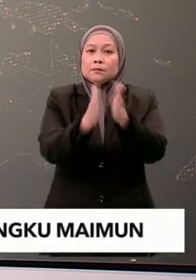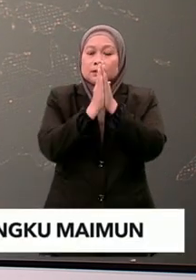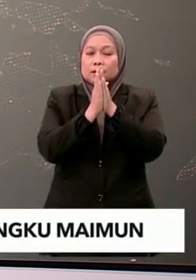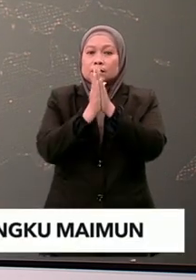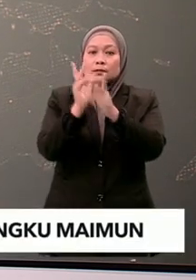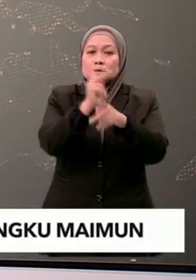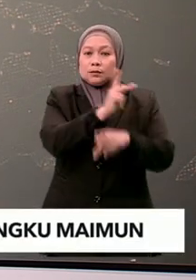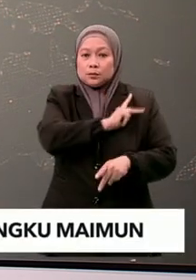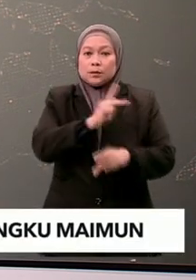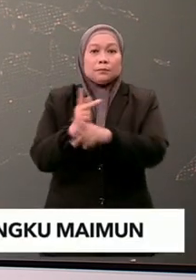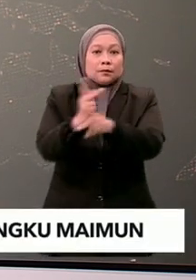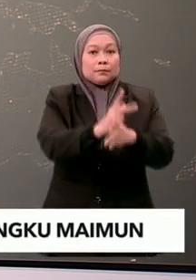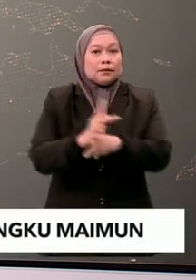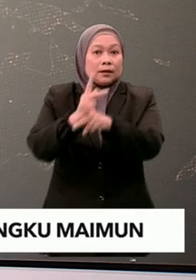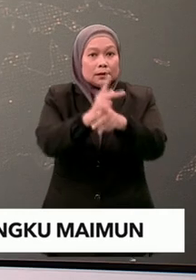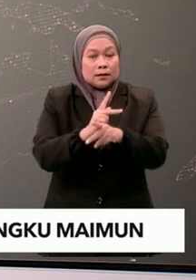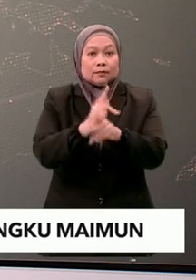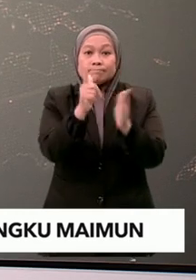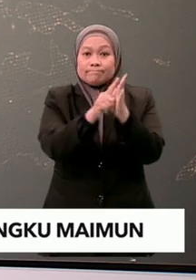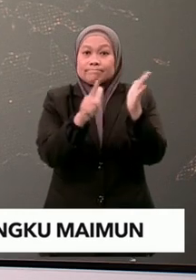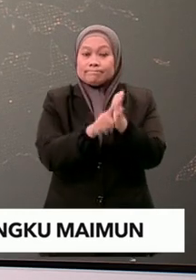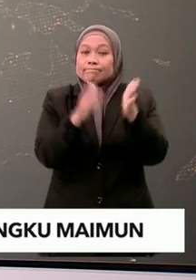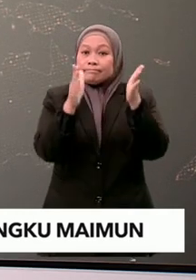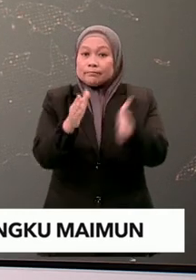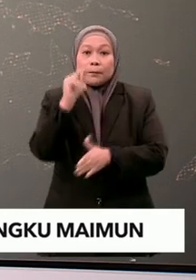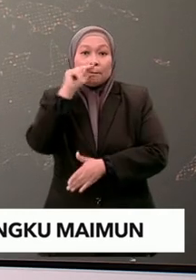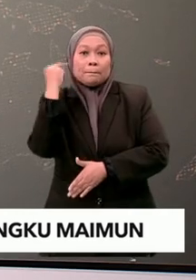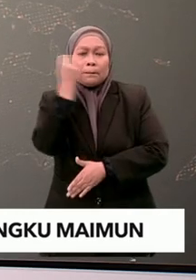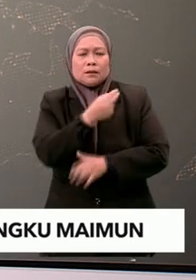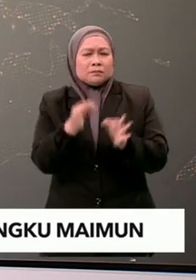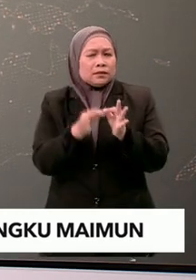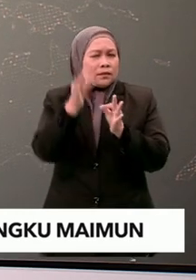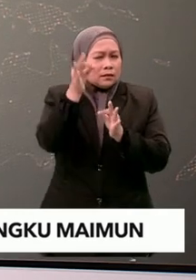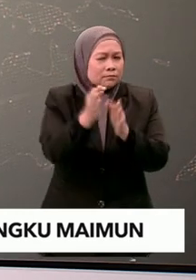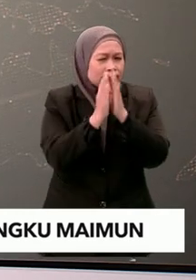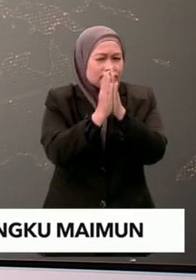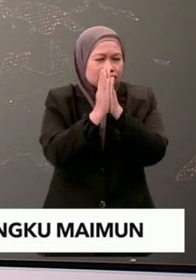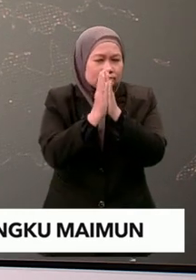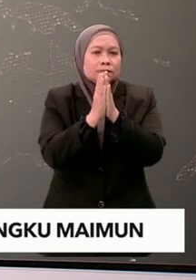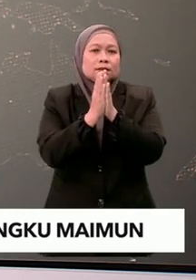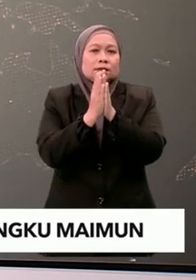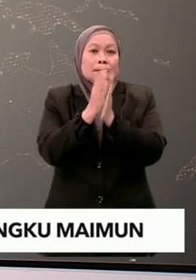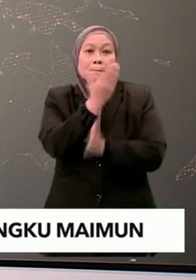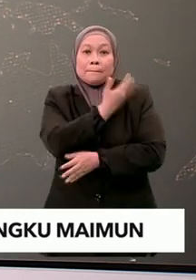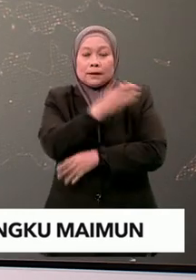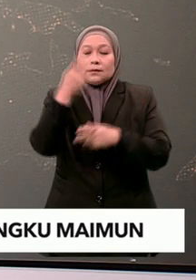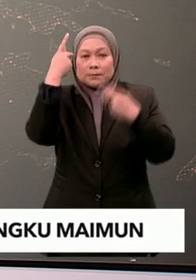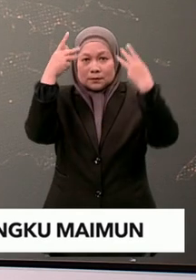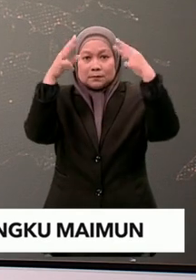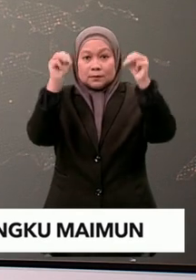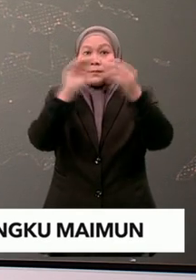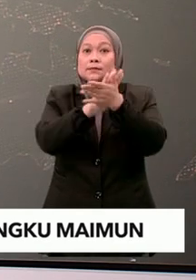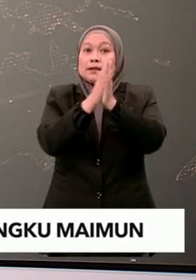pembelaan Datuk Seri Najib Tun Razak Hisyam techprotect untuk penangguhan rayuan utama bekas berada menteri hitung